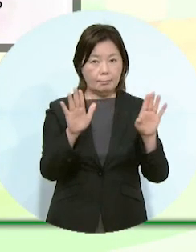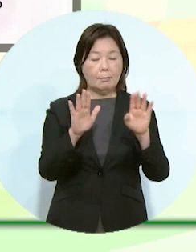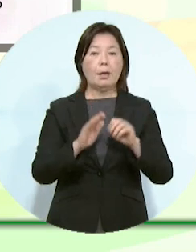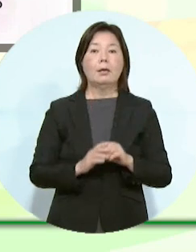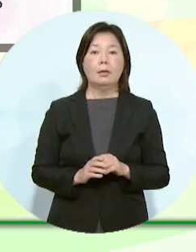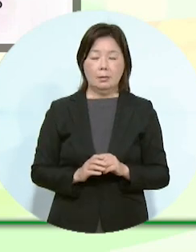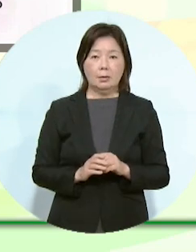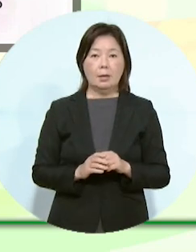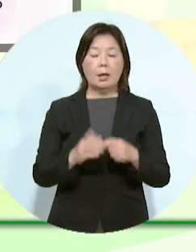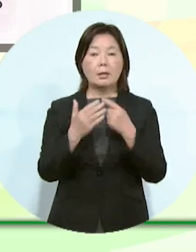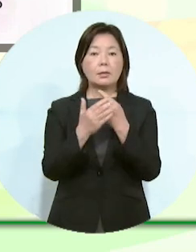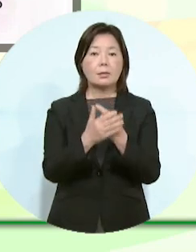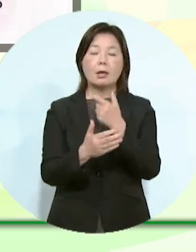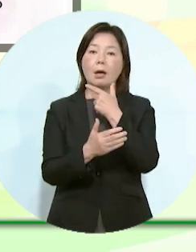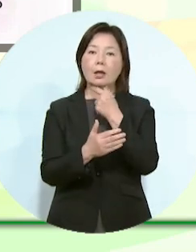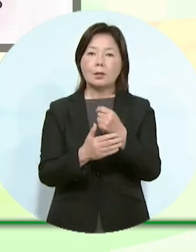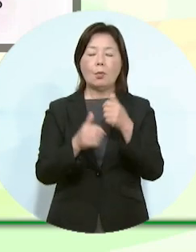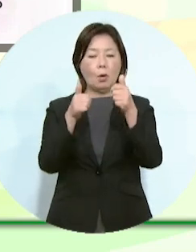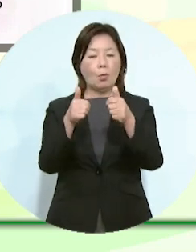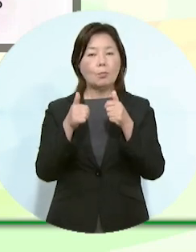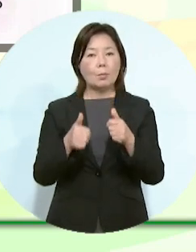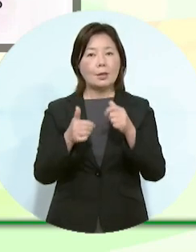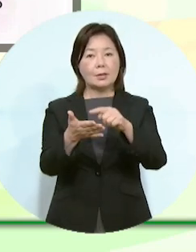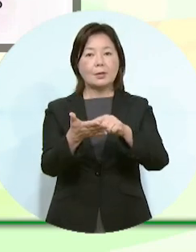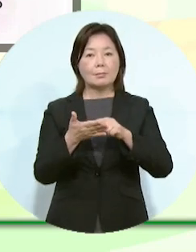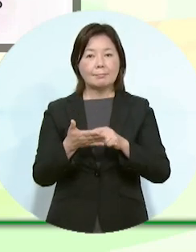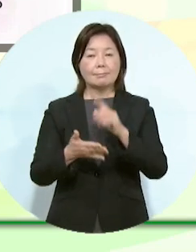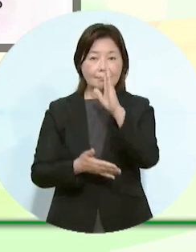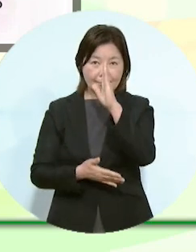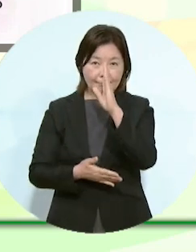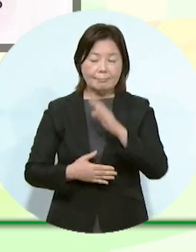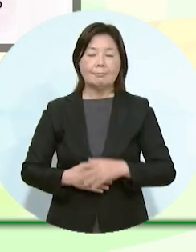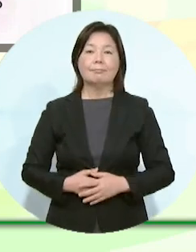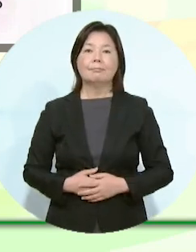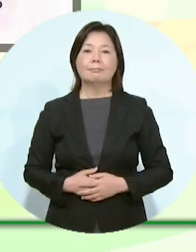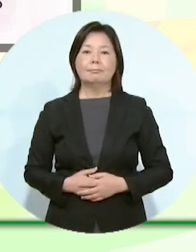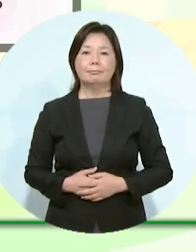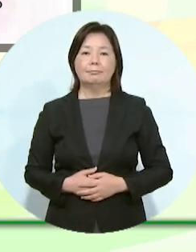希望する人はホームページからお申し込みください。